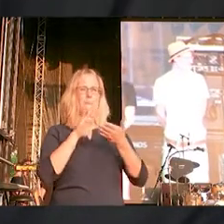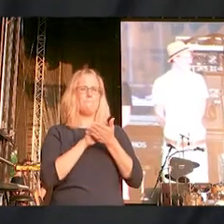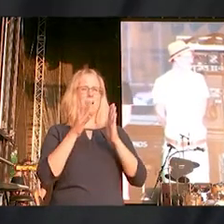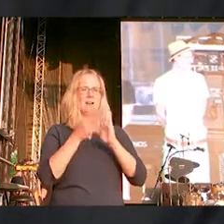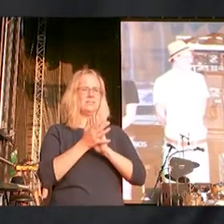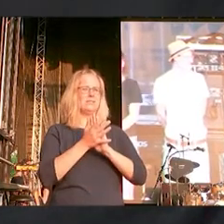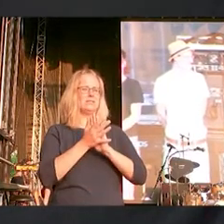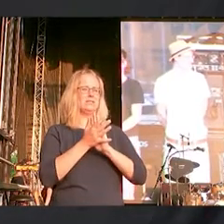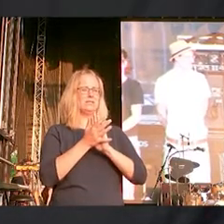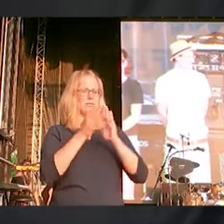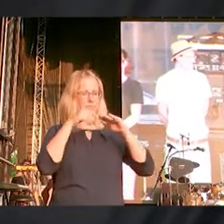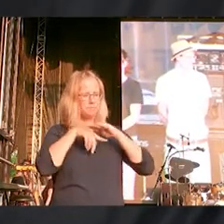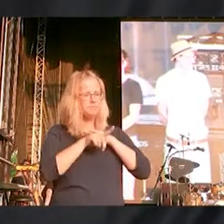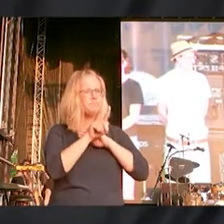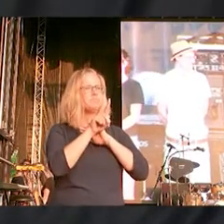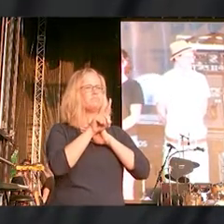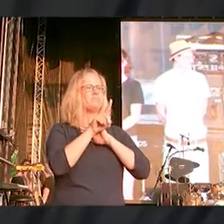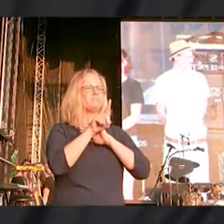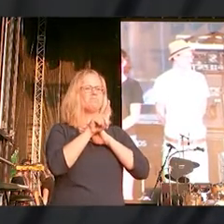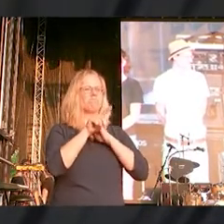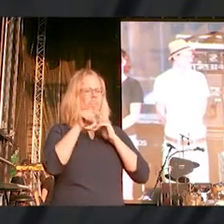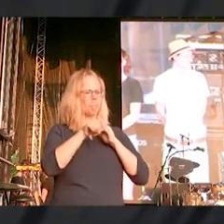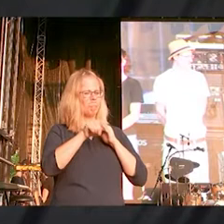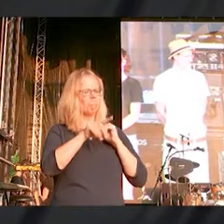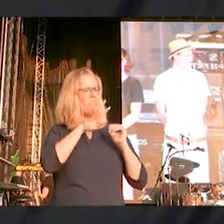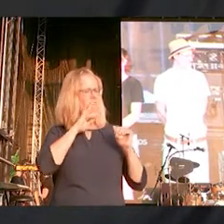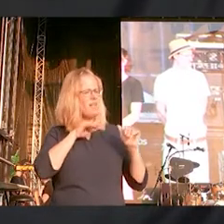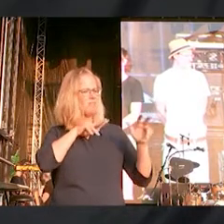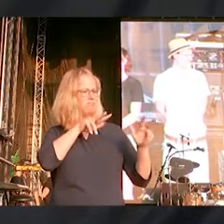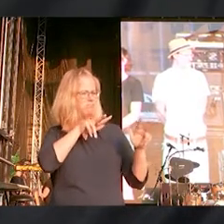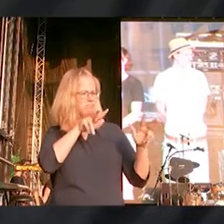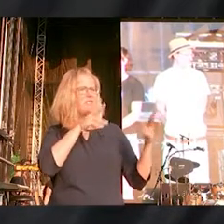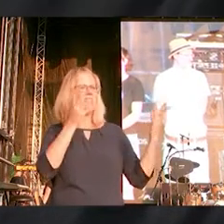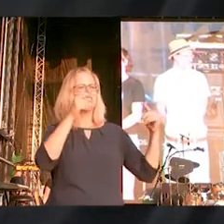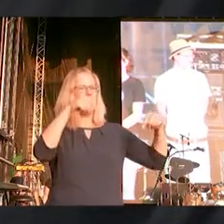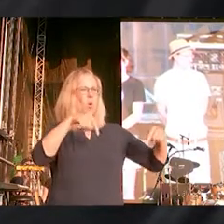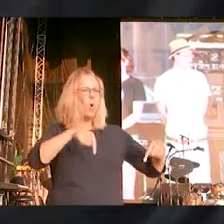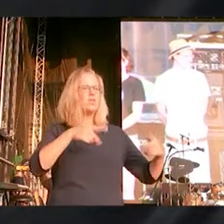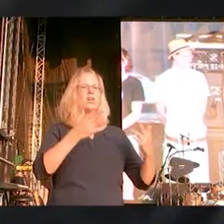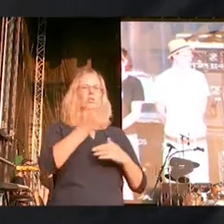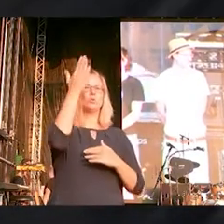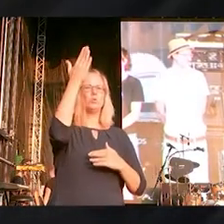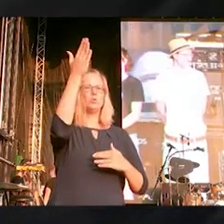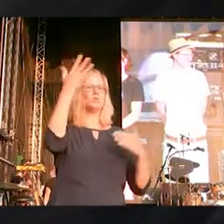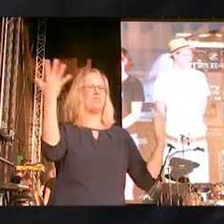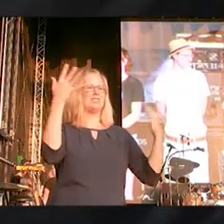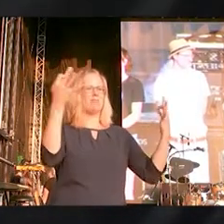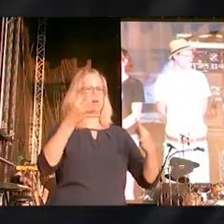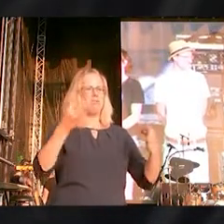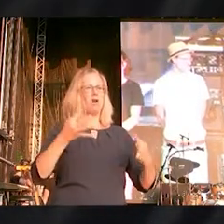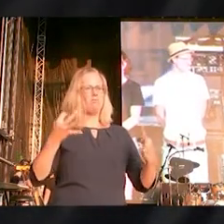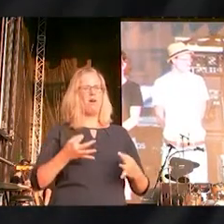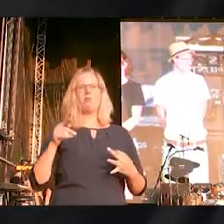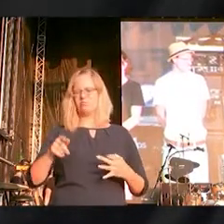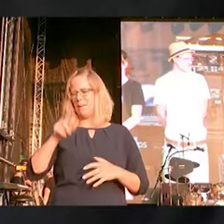machen wir ganz viel, was hier heute und in Zukunft relevant ist. Wir unterstützen Leute, die gegen